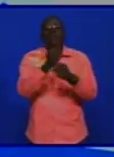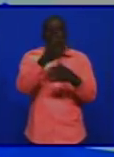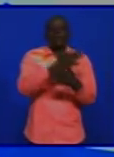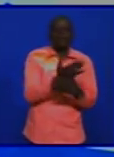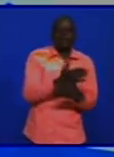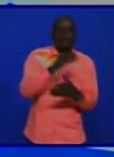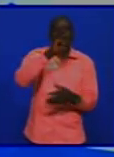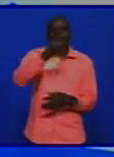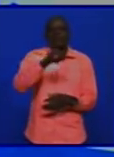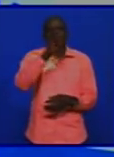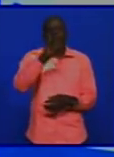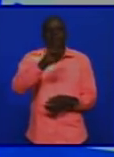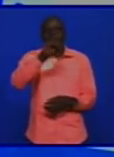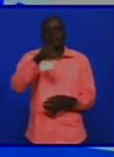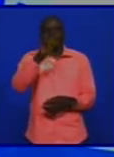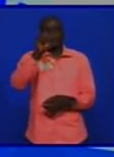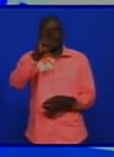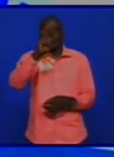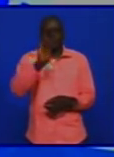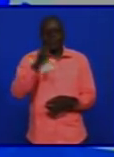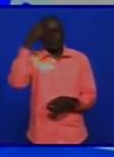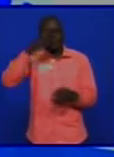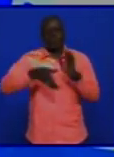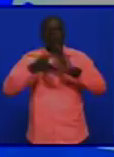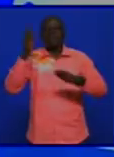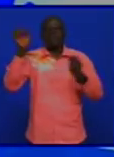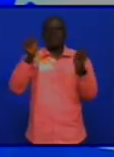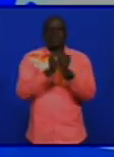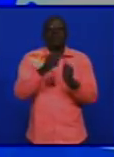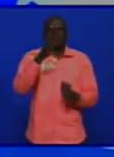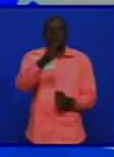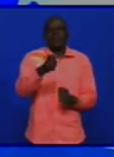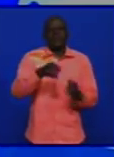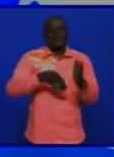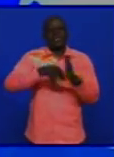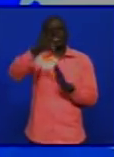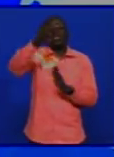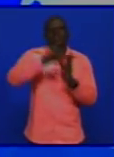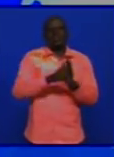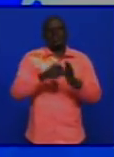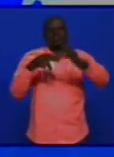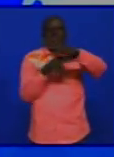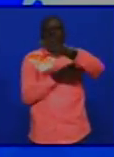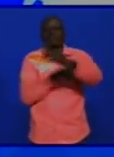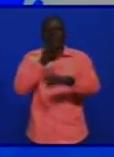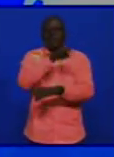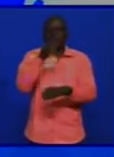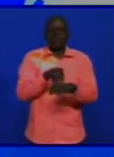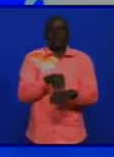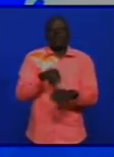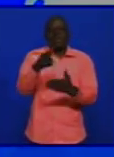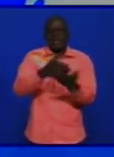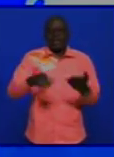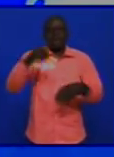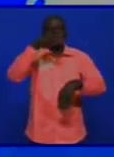Djibo. Leur ravisseur serait reparti avec eux en direction de la frontière malienne. Et quelques heures après